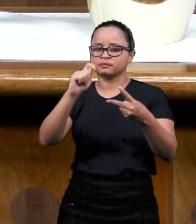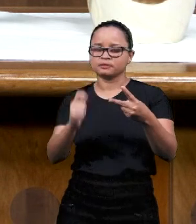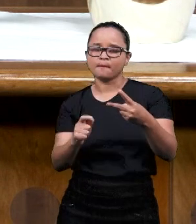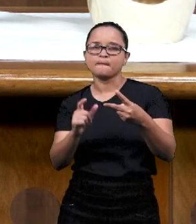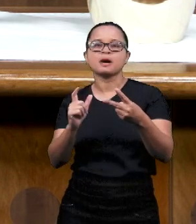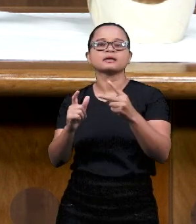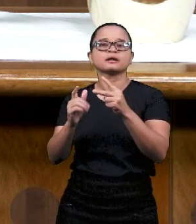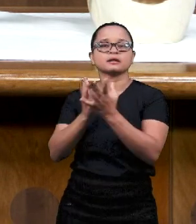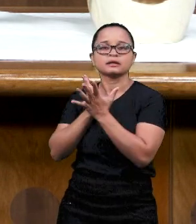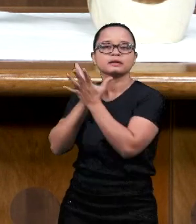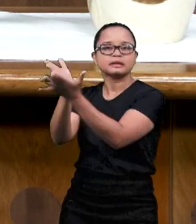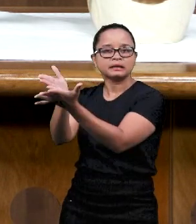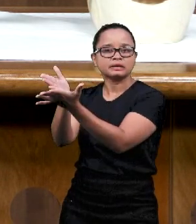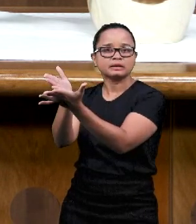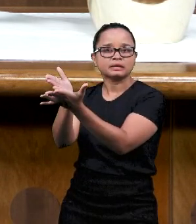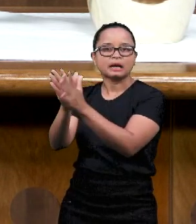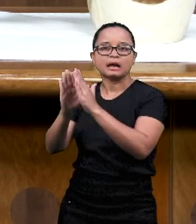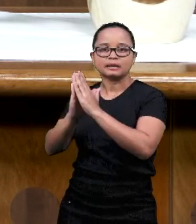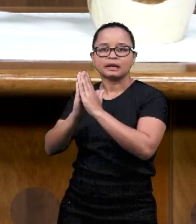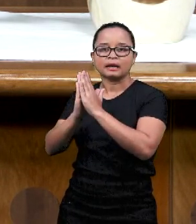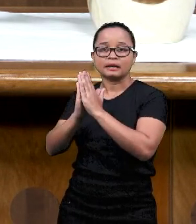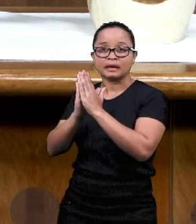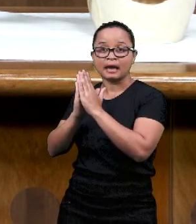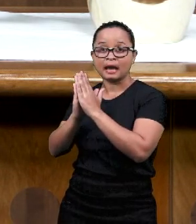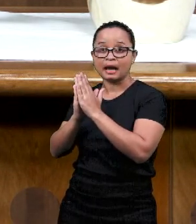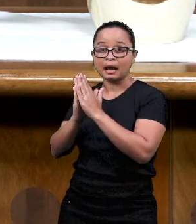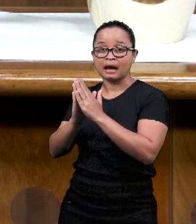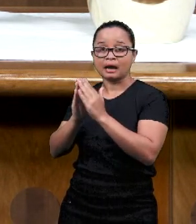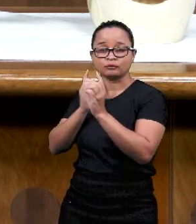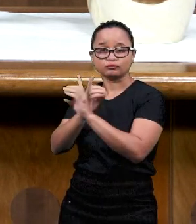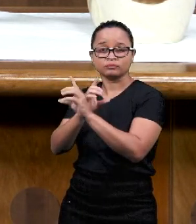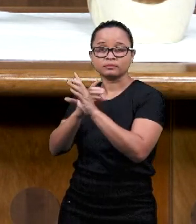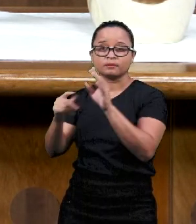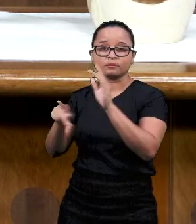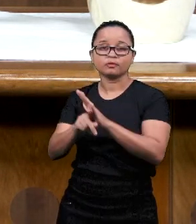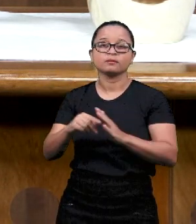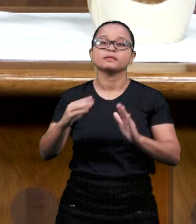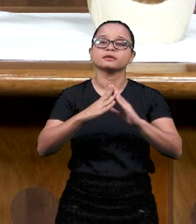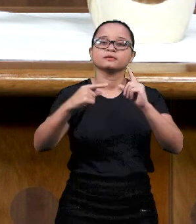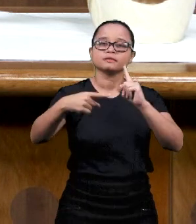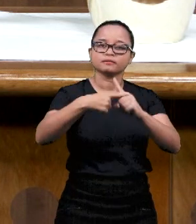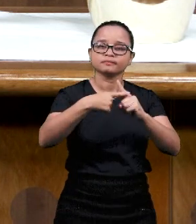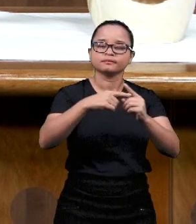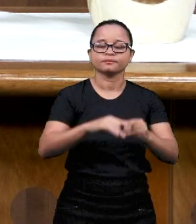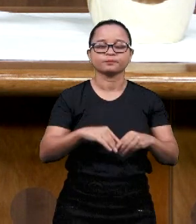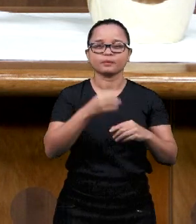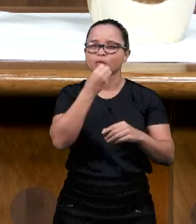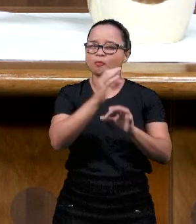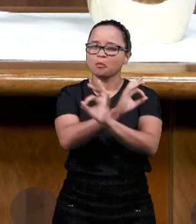placés par nos frères et sœurs. Quand nous prions par le sang de Jésus,